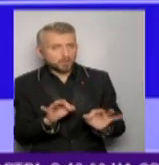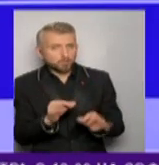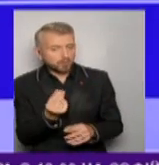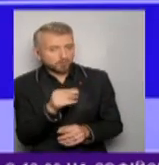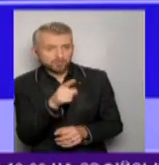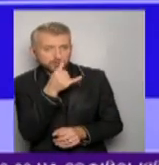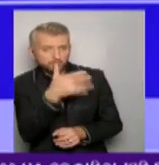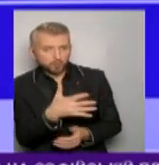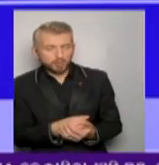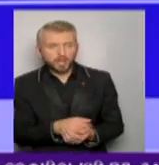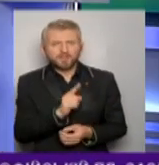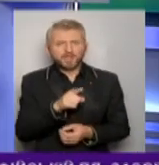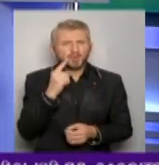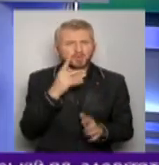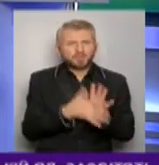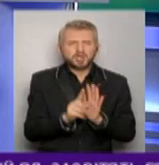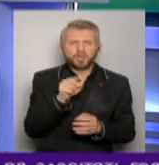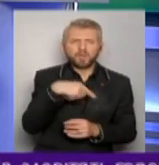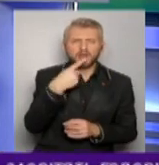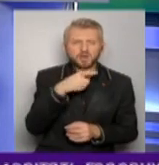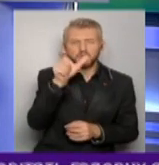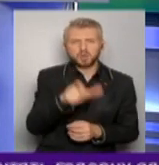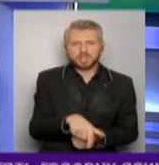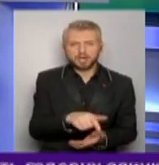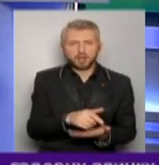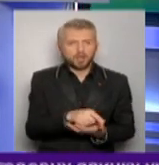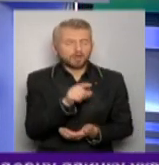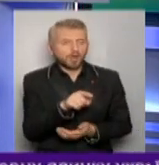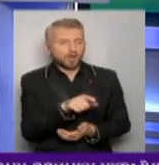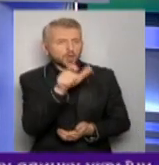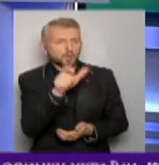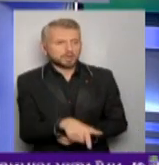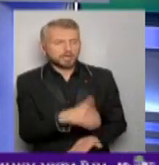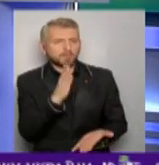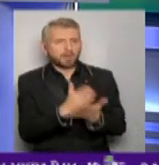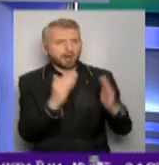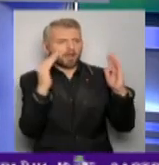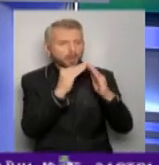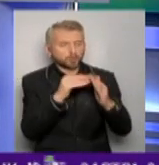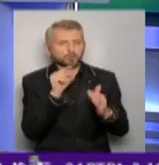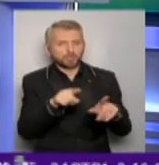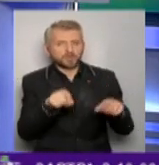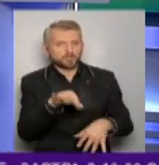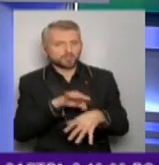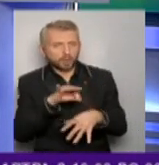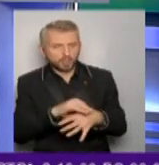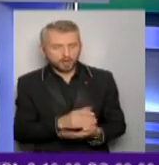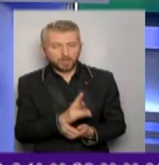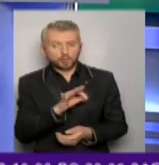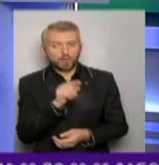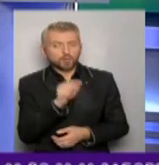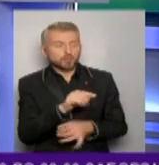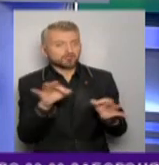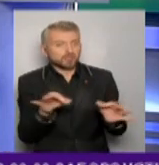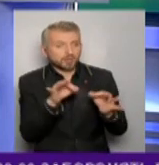Ну ви розумієте, що ви кажете чи ні? Людина має, є. О, людина має хату. І вона теж хвора. Ну вони ж ніколи